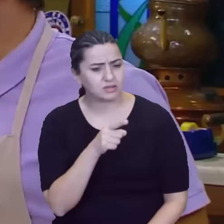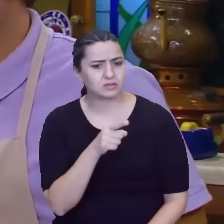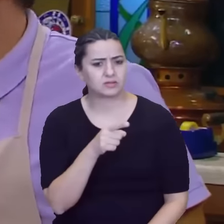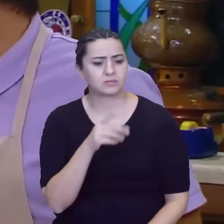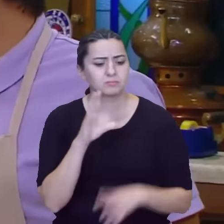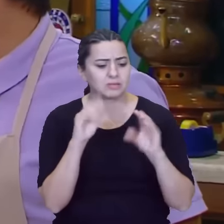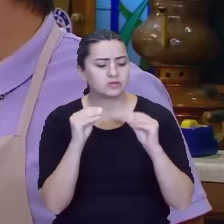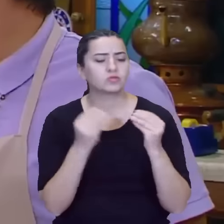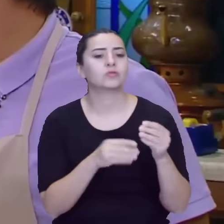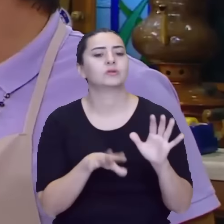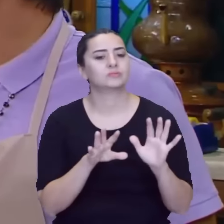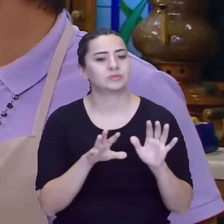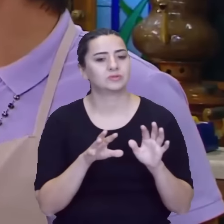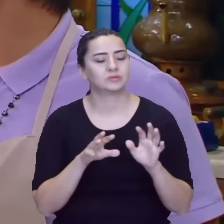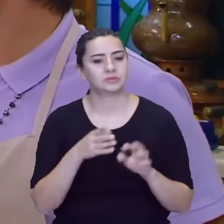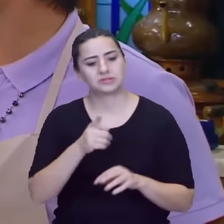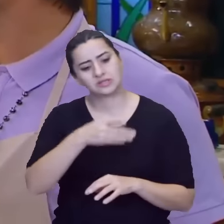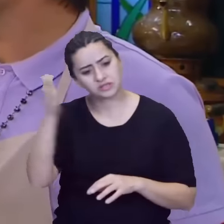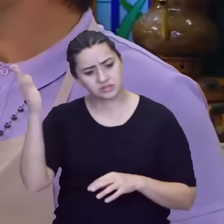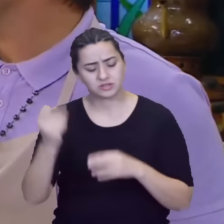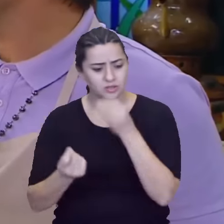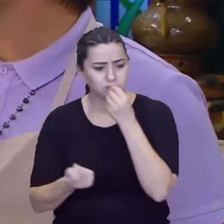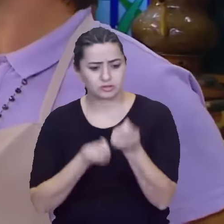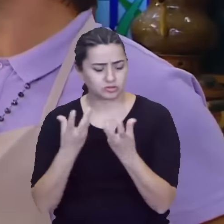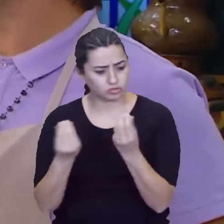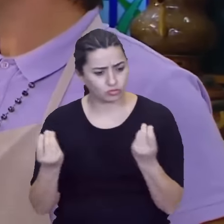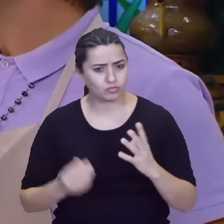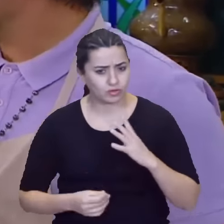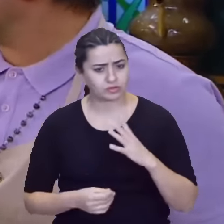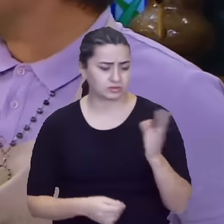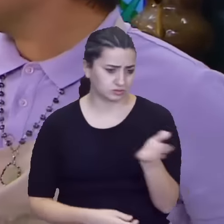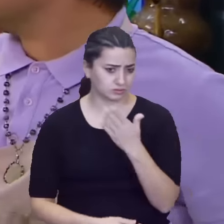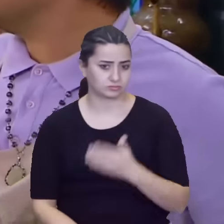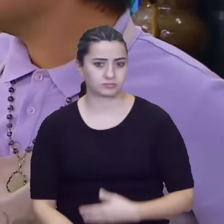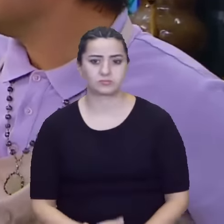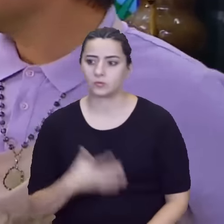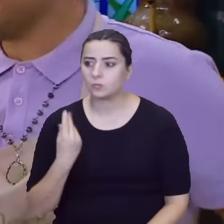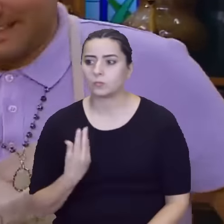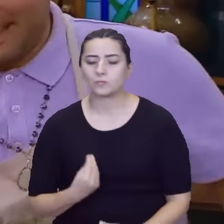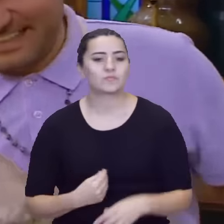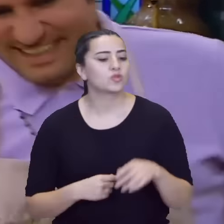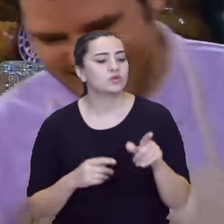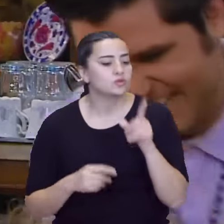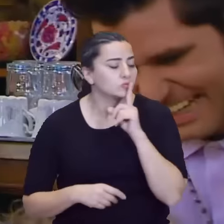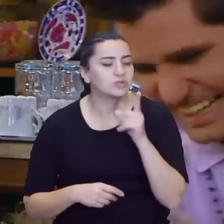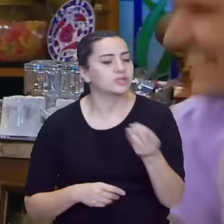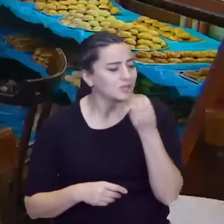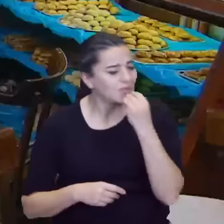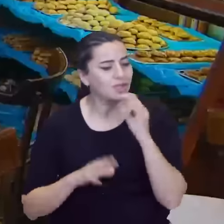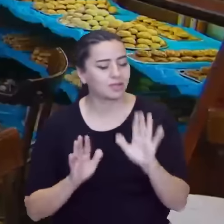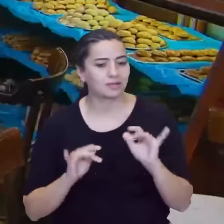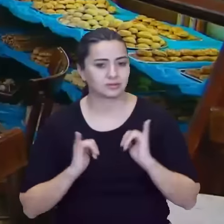Ukağı meşgul etme şimdi. Ya yapacak diye böyle bir sürü işimiz var. Tamam. Hadi işine baksana. Tamam. Susmuş, ye sen